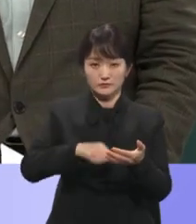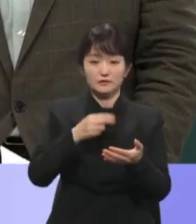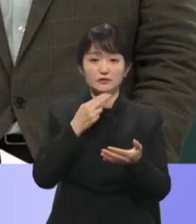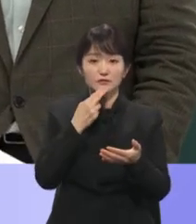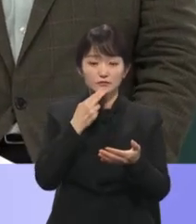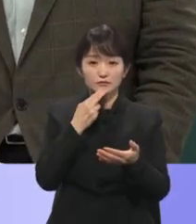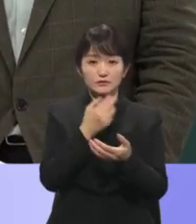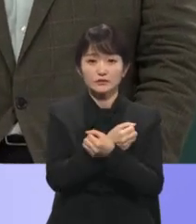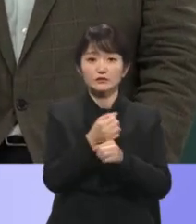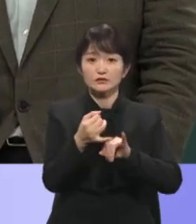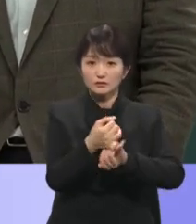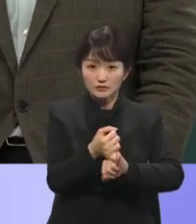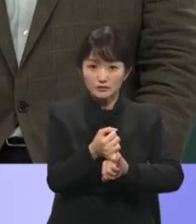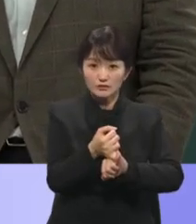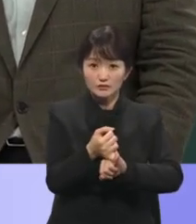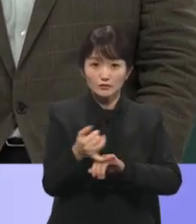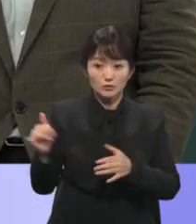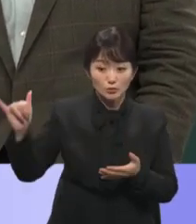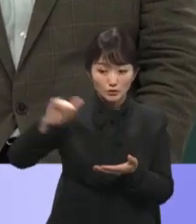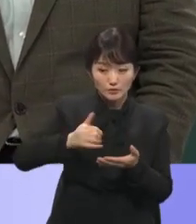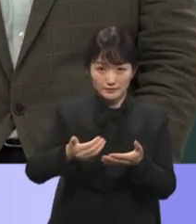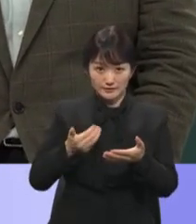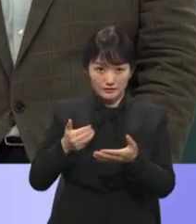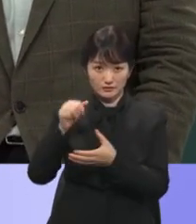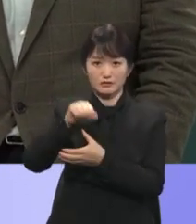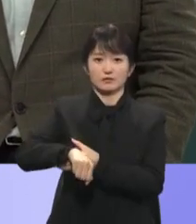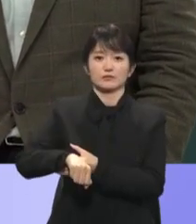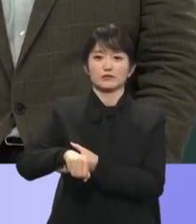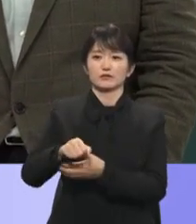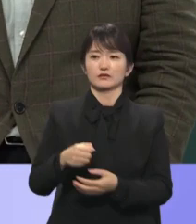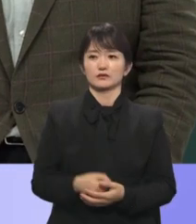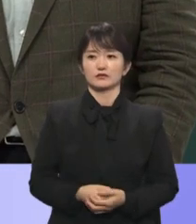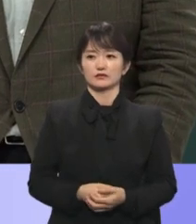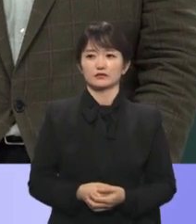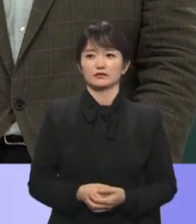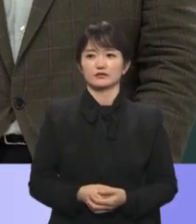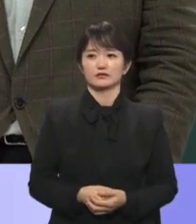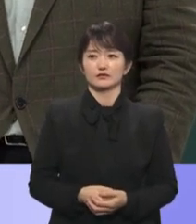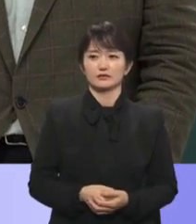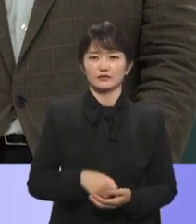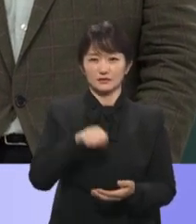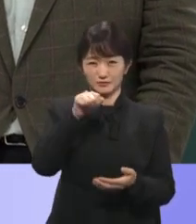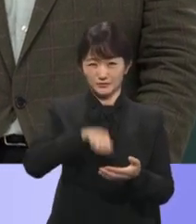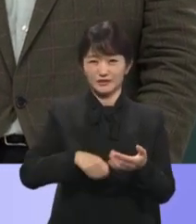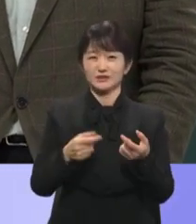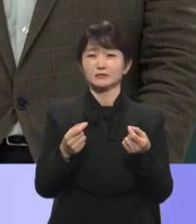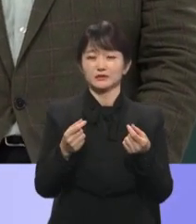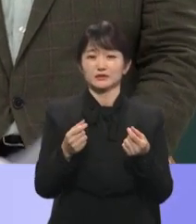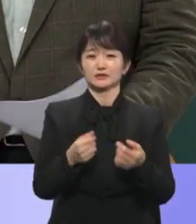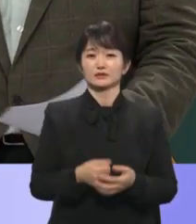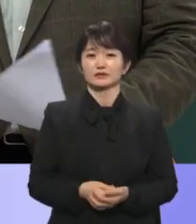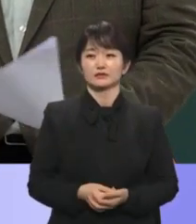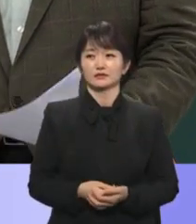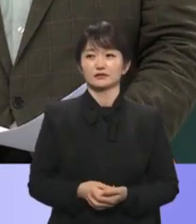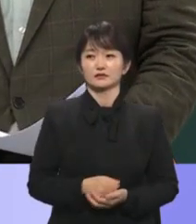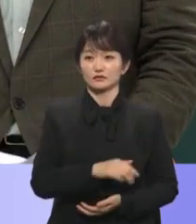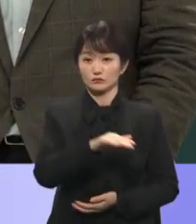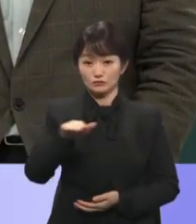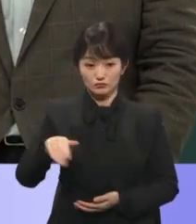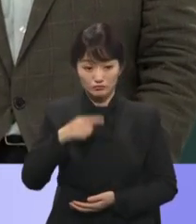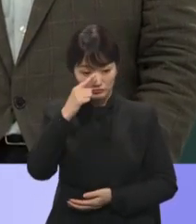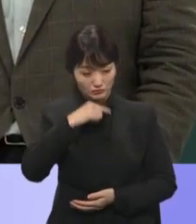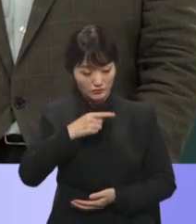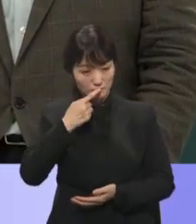한데 어쨌든 올라면 사전 허가를 한 번 더 받으라 이런 거는 것이죠 사실상 비자랑 똑같은 거네요 아 그러니까요 우리도 만약에 쉽게 가다가